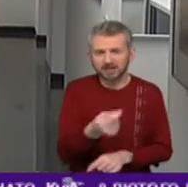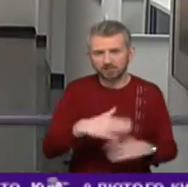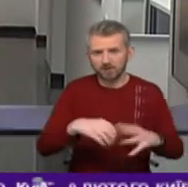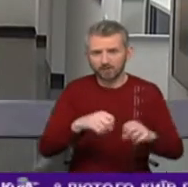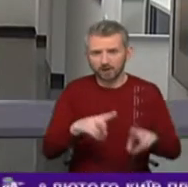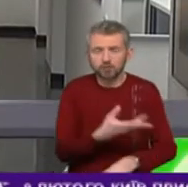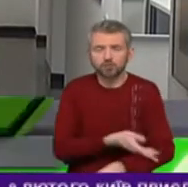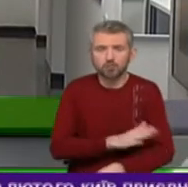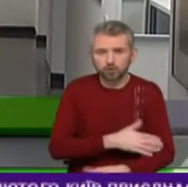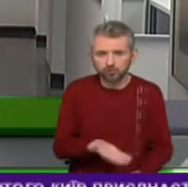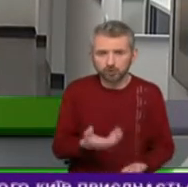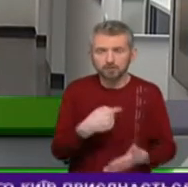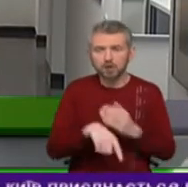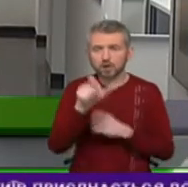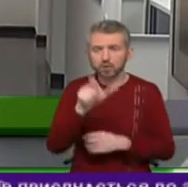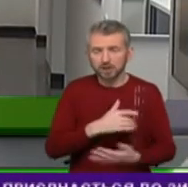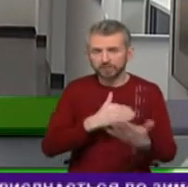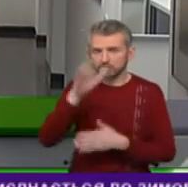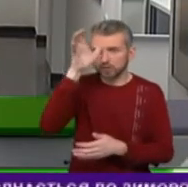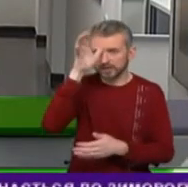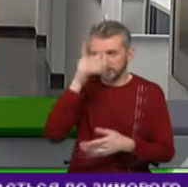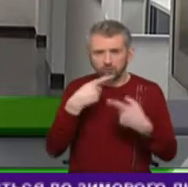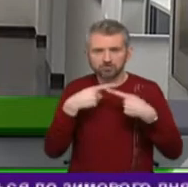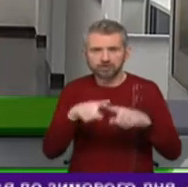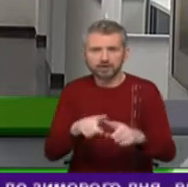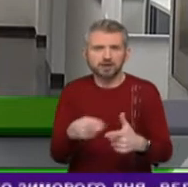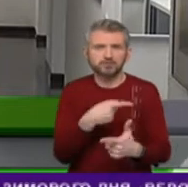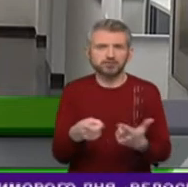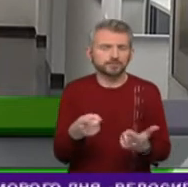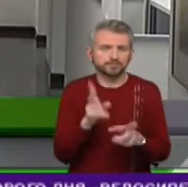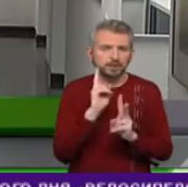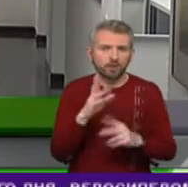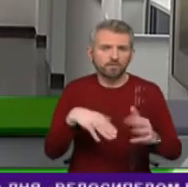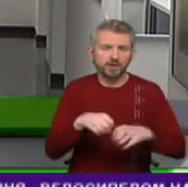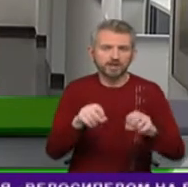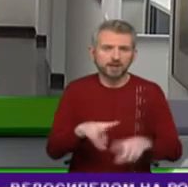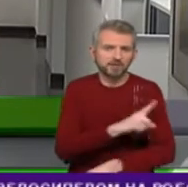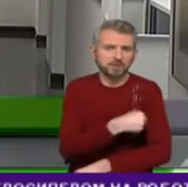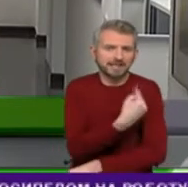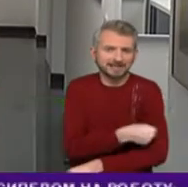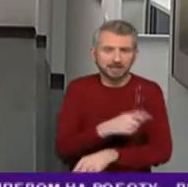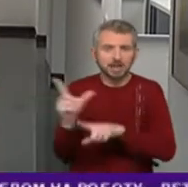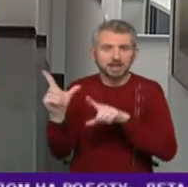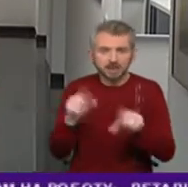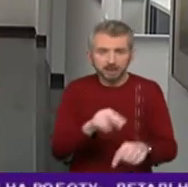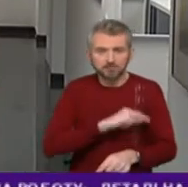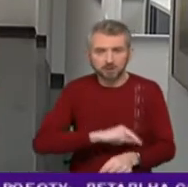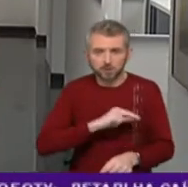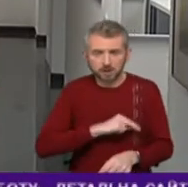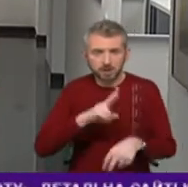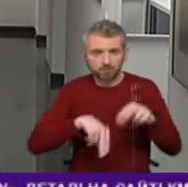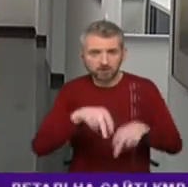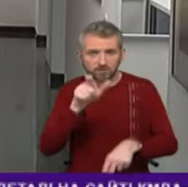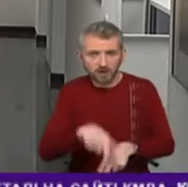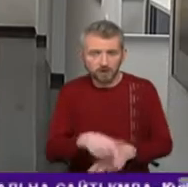саму Польщу. Тобто людина з вищою освітою, інженер там, чи не знаю, фахівець в медицині їде працювати